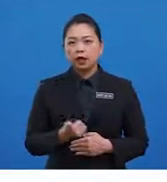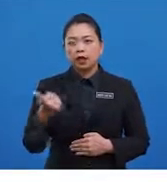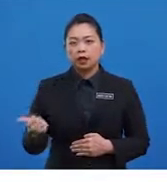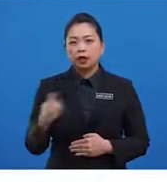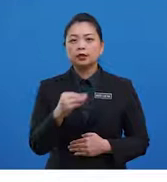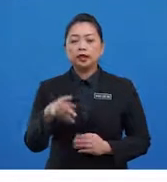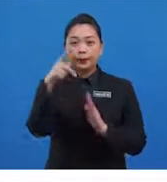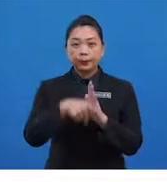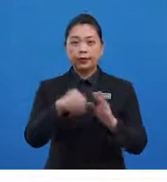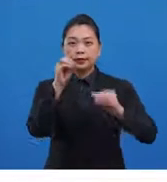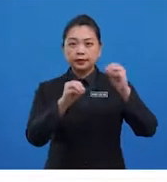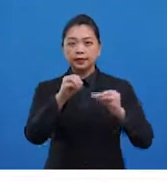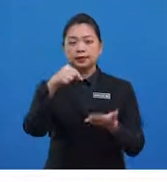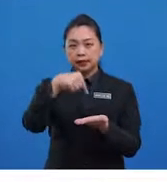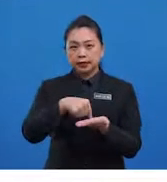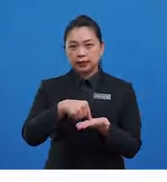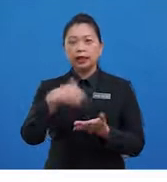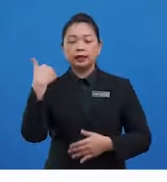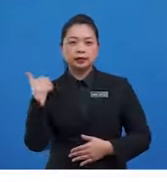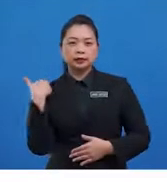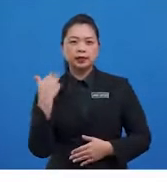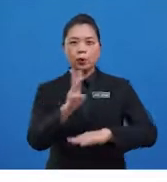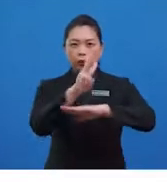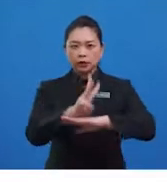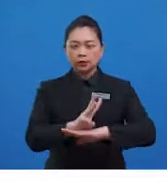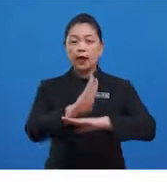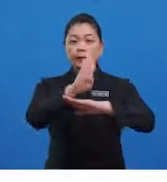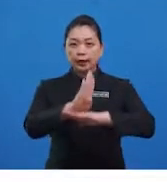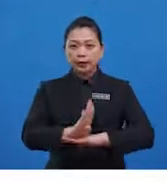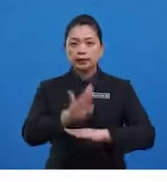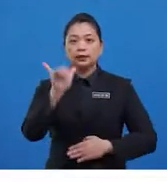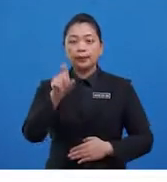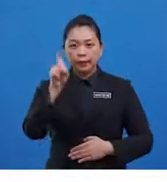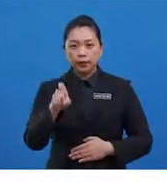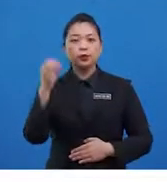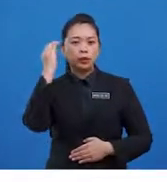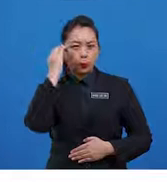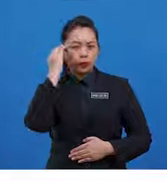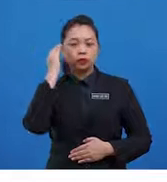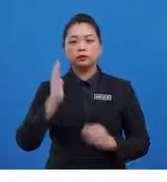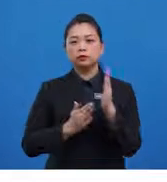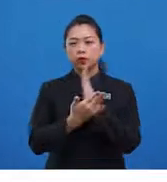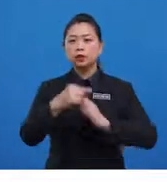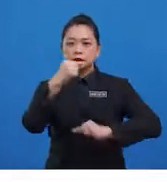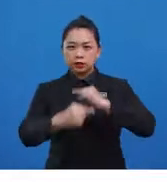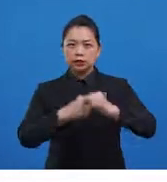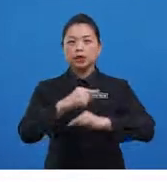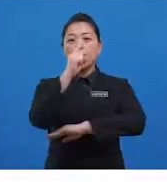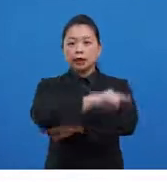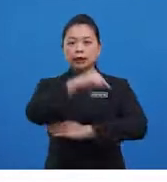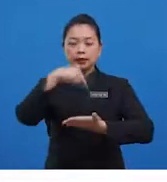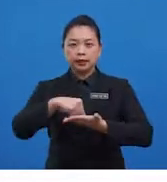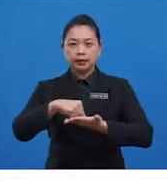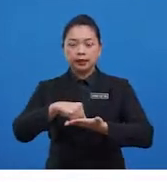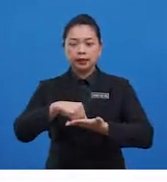peralatan dan perhiasan ini merupakan warisan bangsa yang perlu diketahui oleh generasi